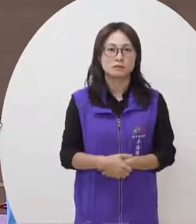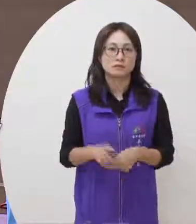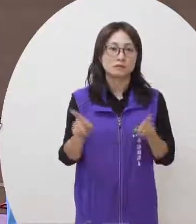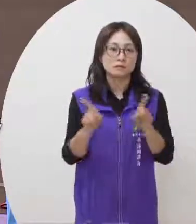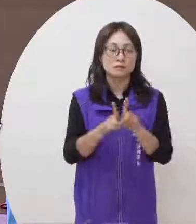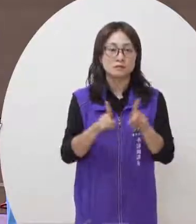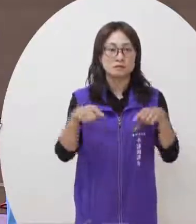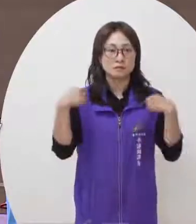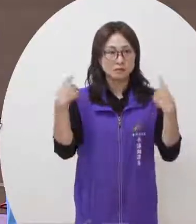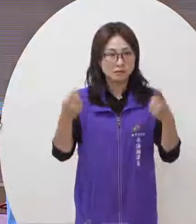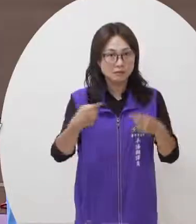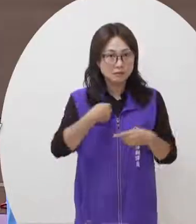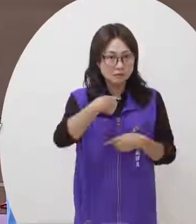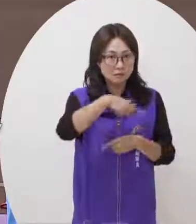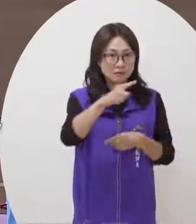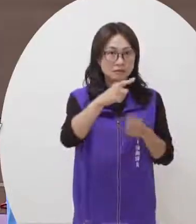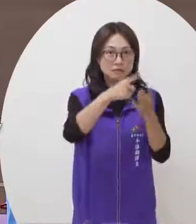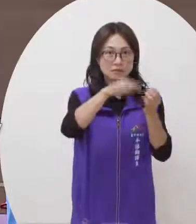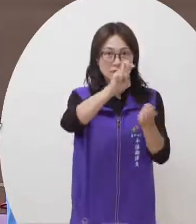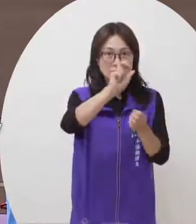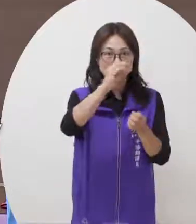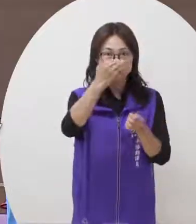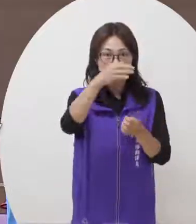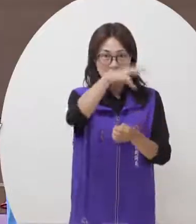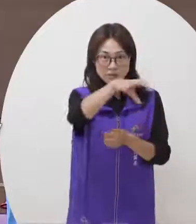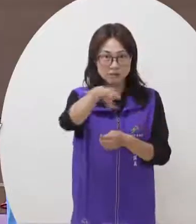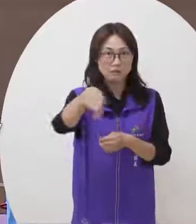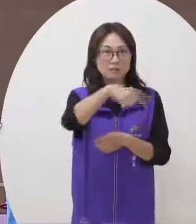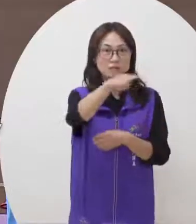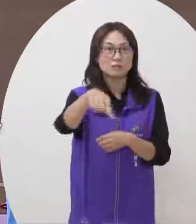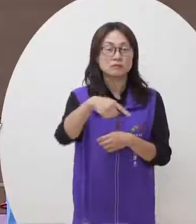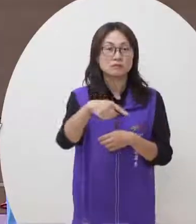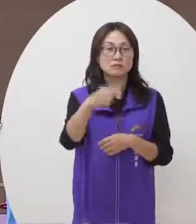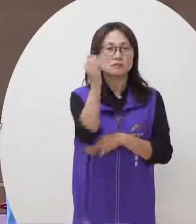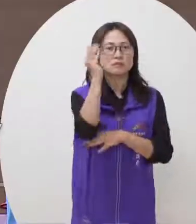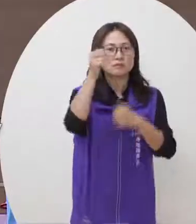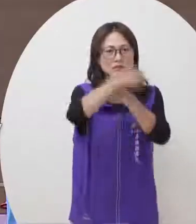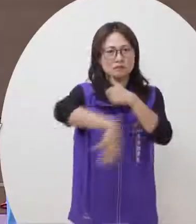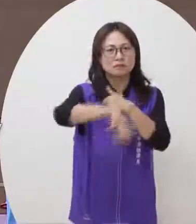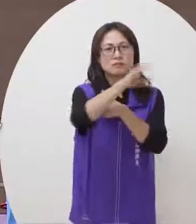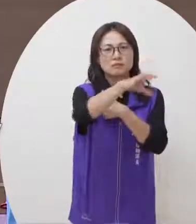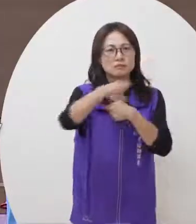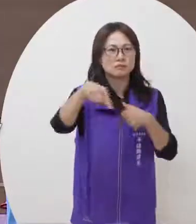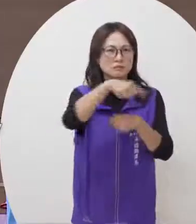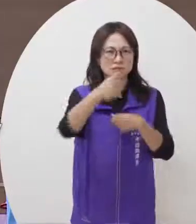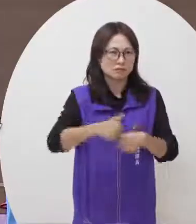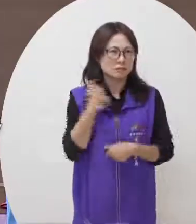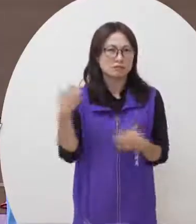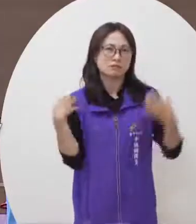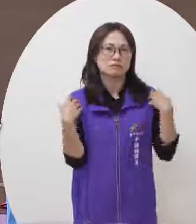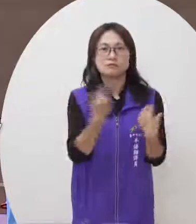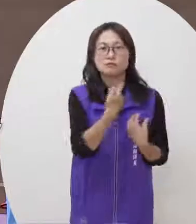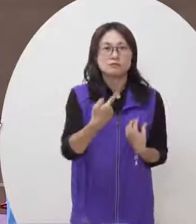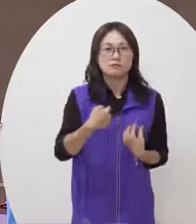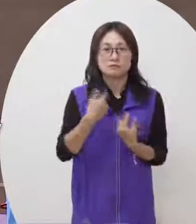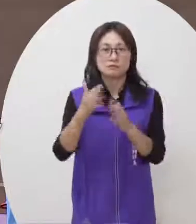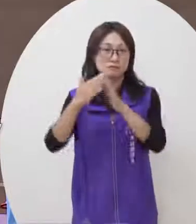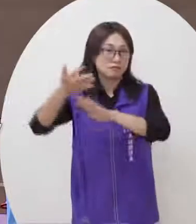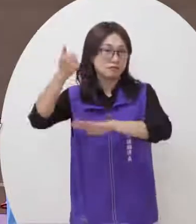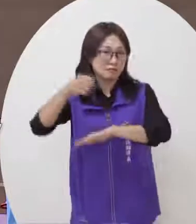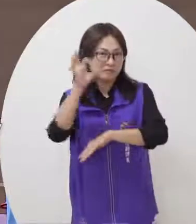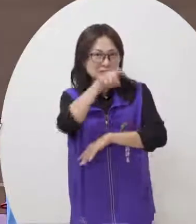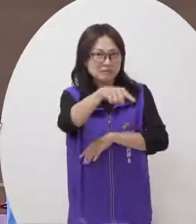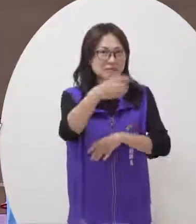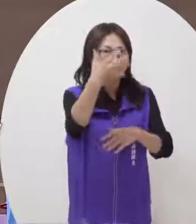催，有时候他们自己机关忙得不得了，他机关的同仁要找他自己的局长的。连我起六台被吹倒，然后就是不就无